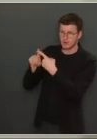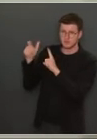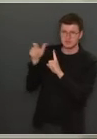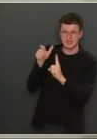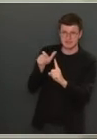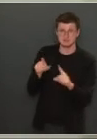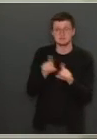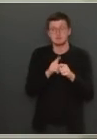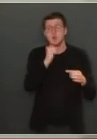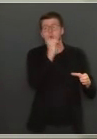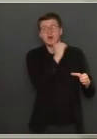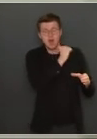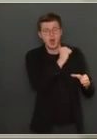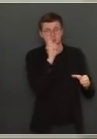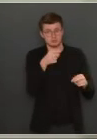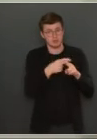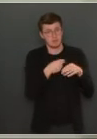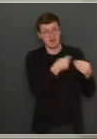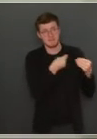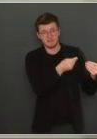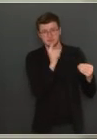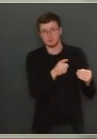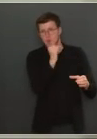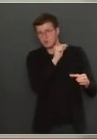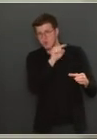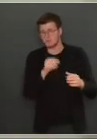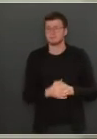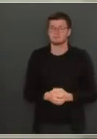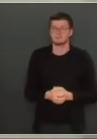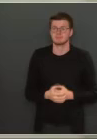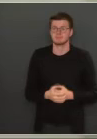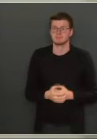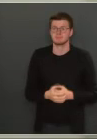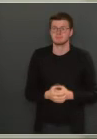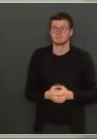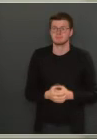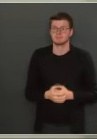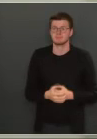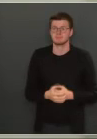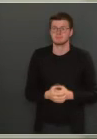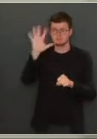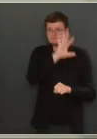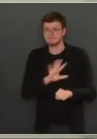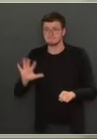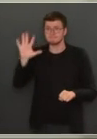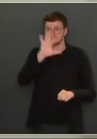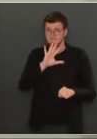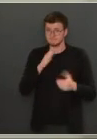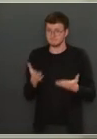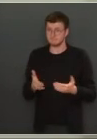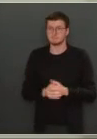horeca. Dit geldt voor de nationale aanpak. Wat de lokale aanpak